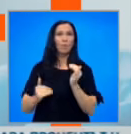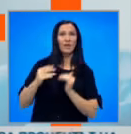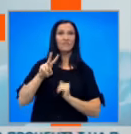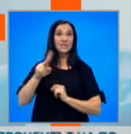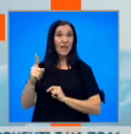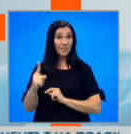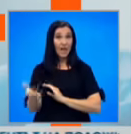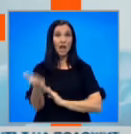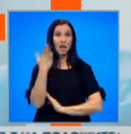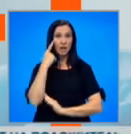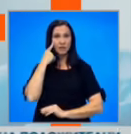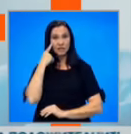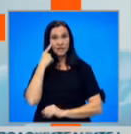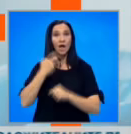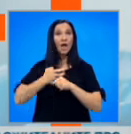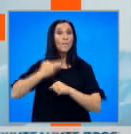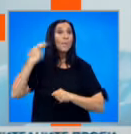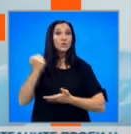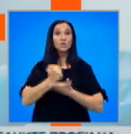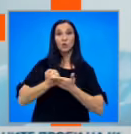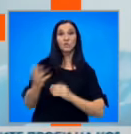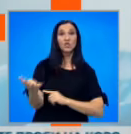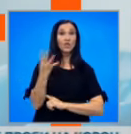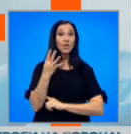21 000 теста. В болница се лекуват